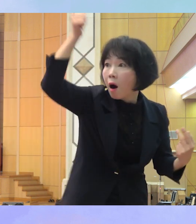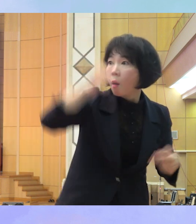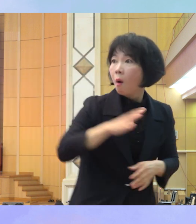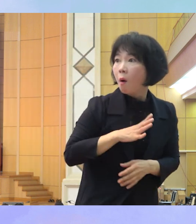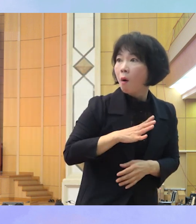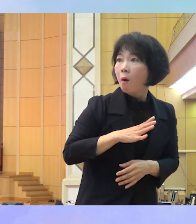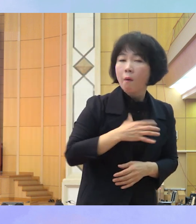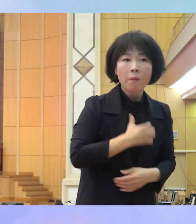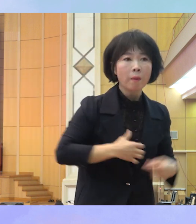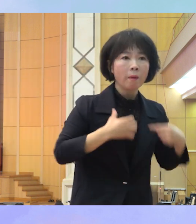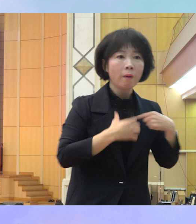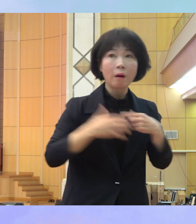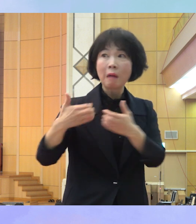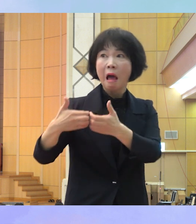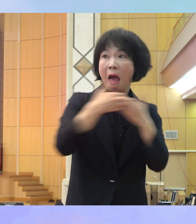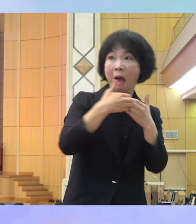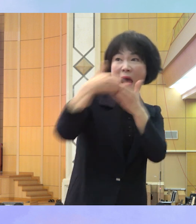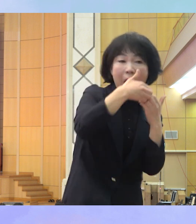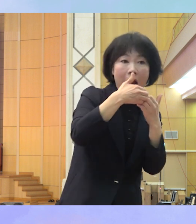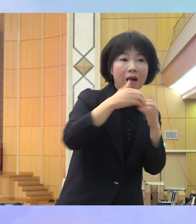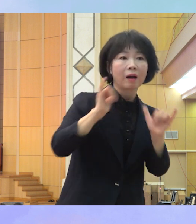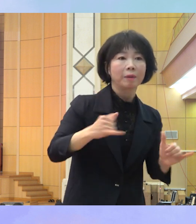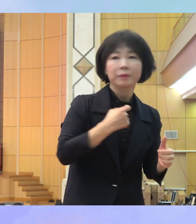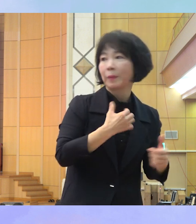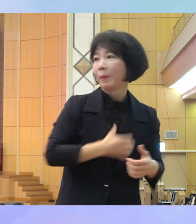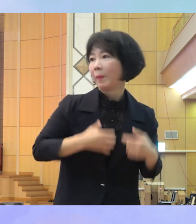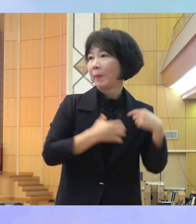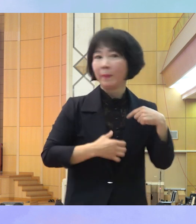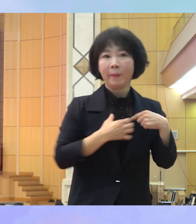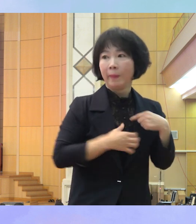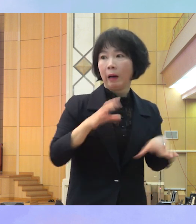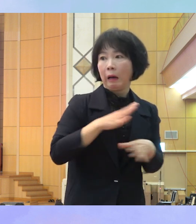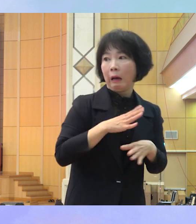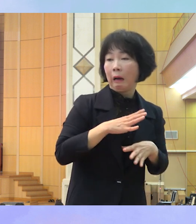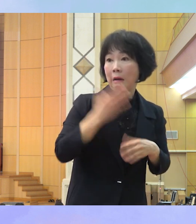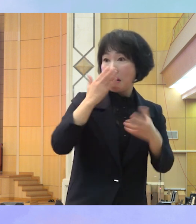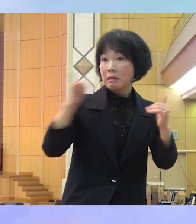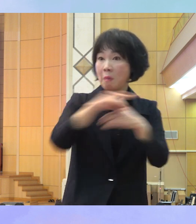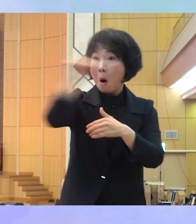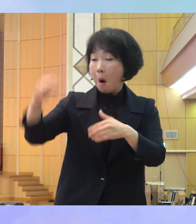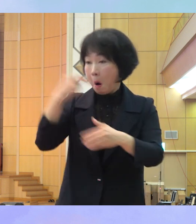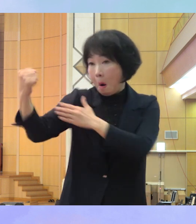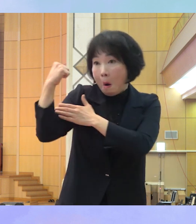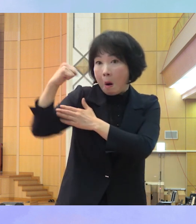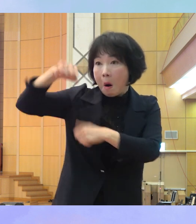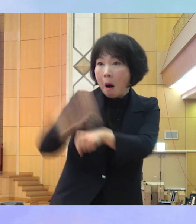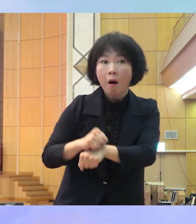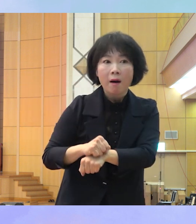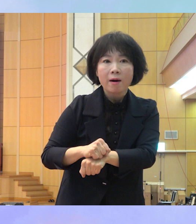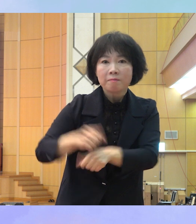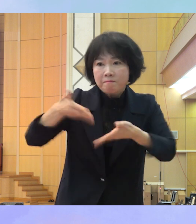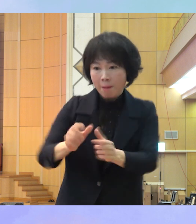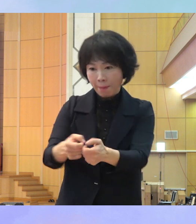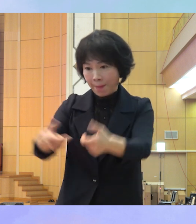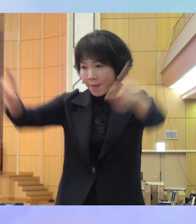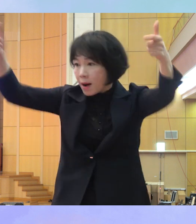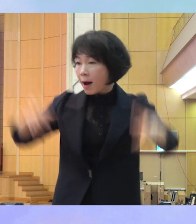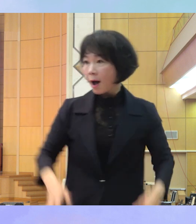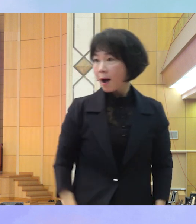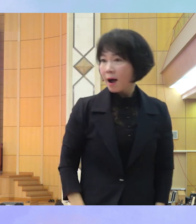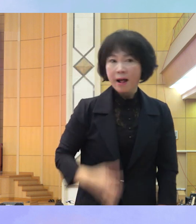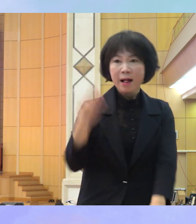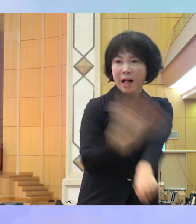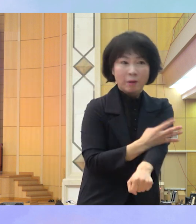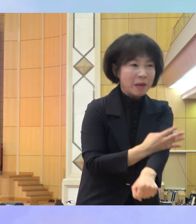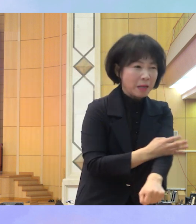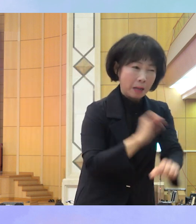백성들이 주인이 될 것 같다. 그래서 두려워가지고 이스라엘 백성들을 전부 다 그냥